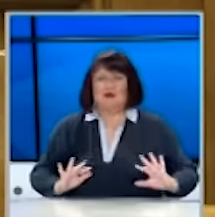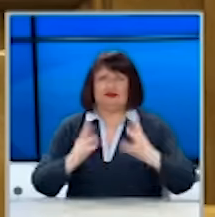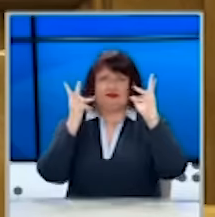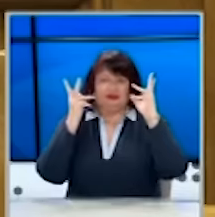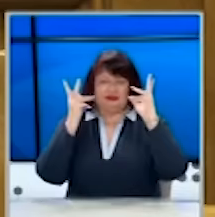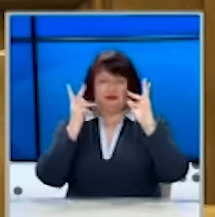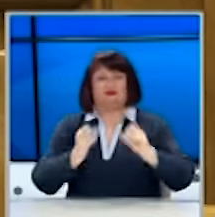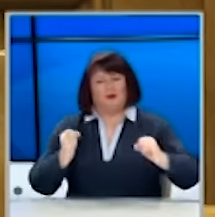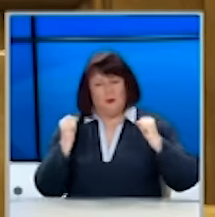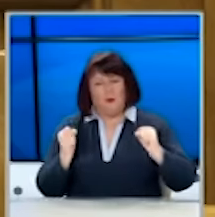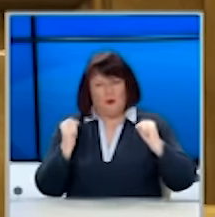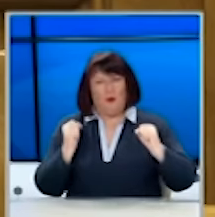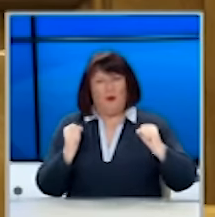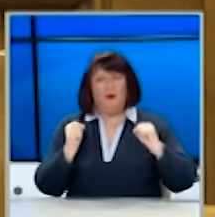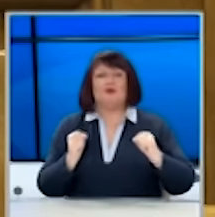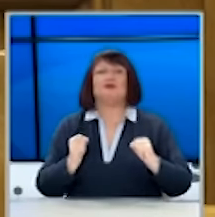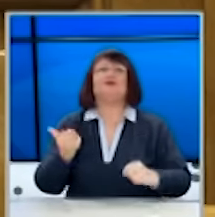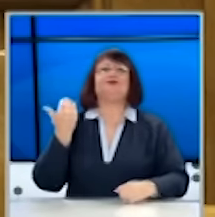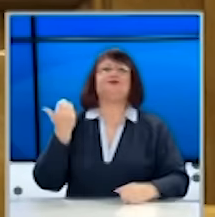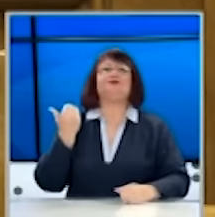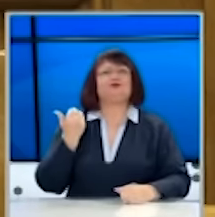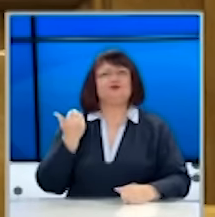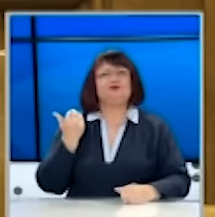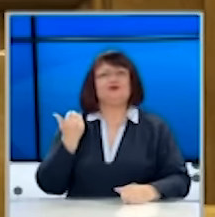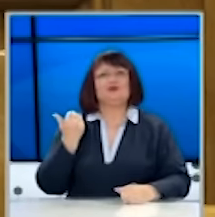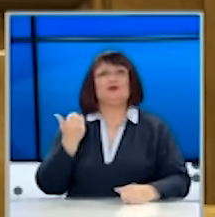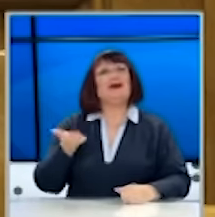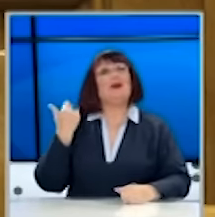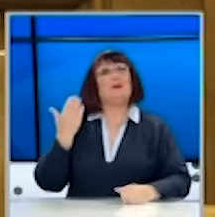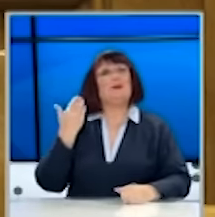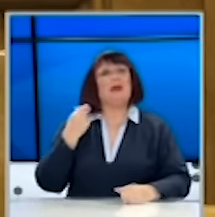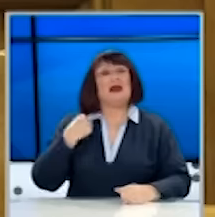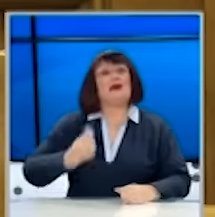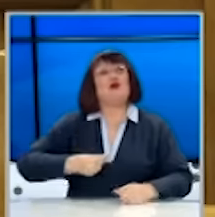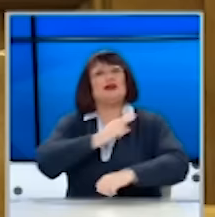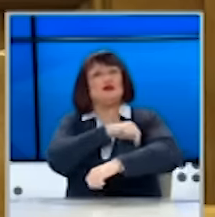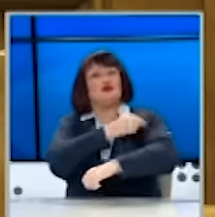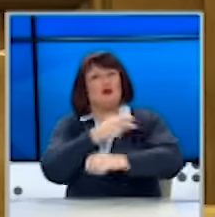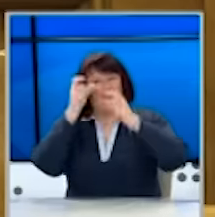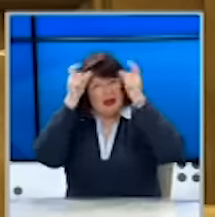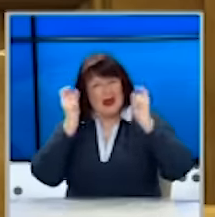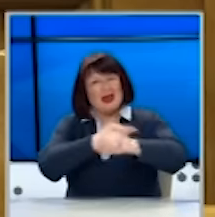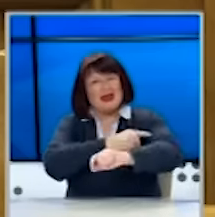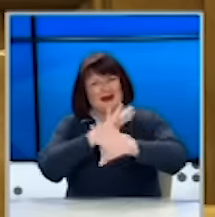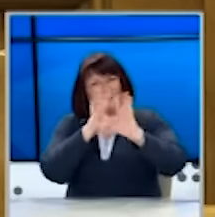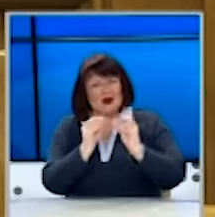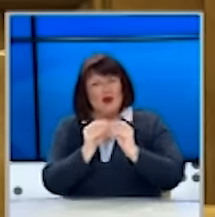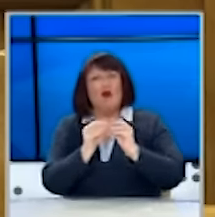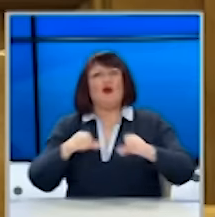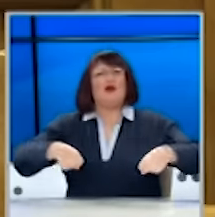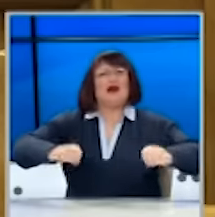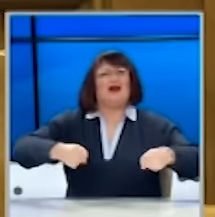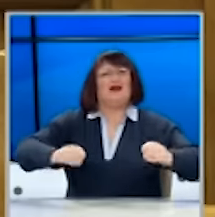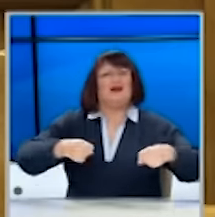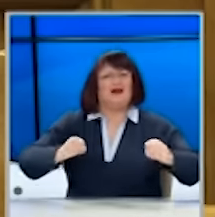τη σκυτάλη από τις απεργιακές κινητοποιήσεις των υγειονομικών στα δημόσια νοσοκομεία, των τελιβεράδων της E-Food και